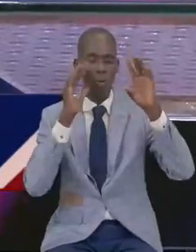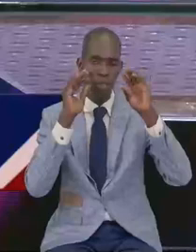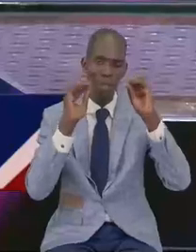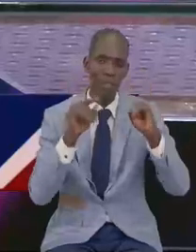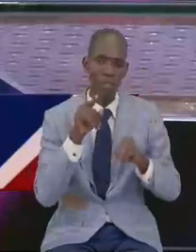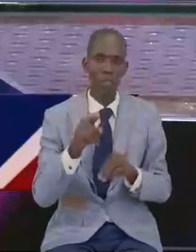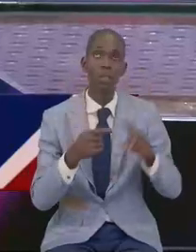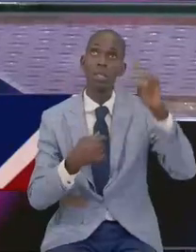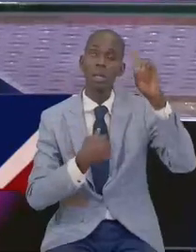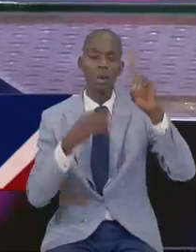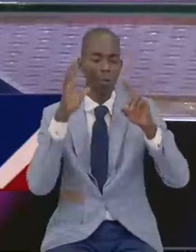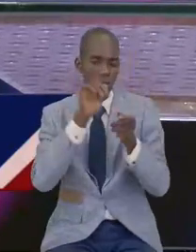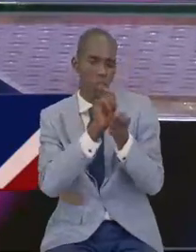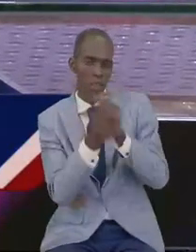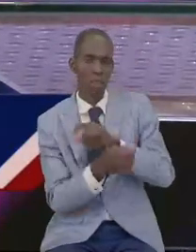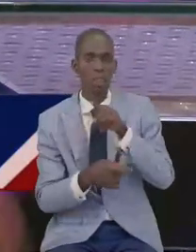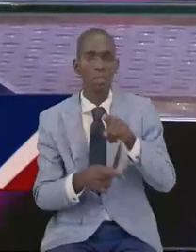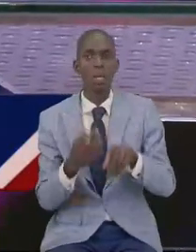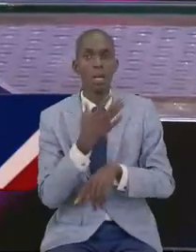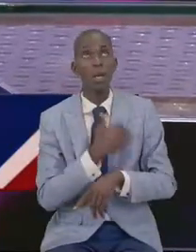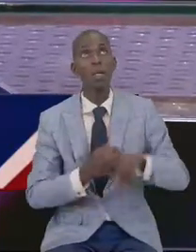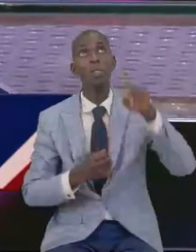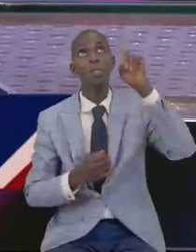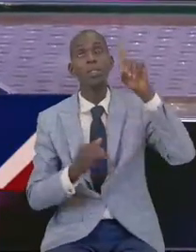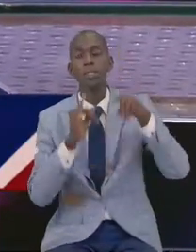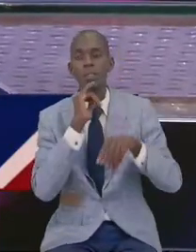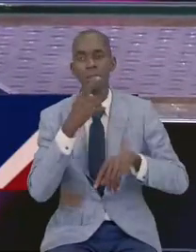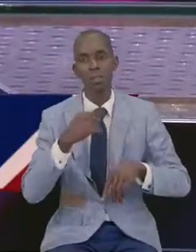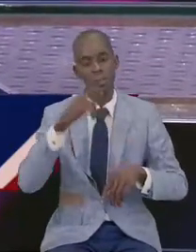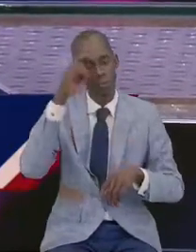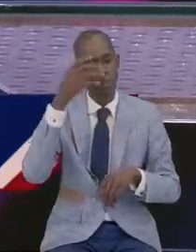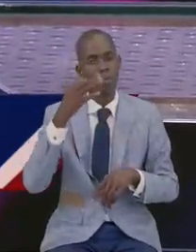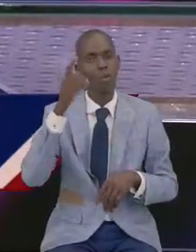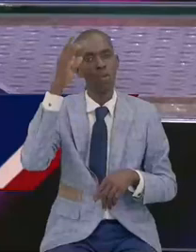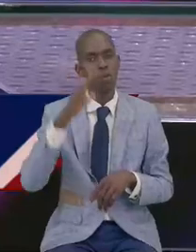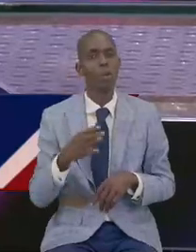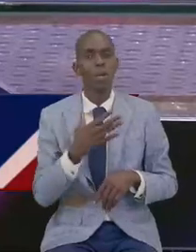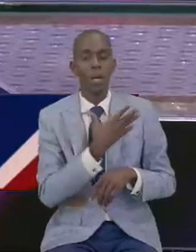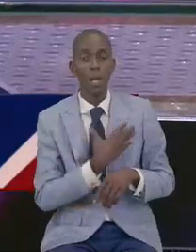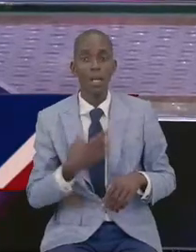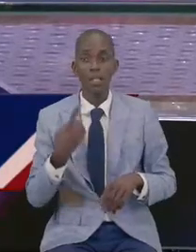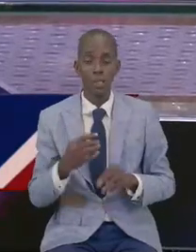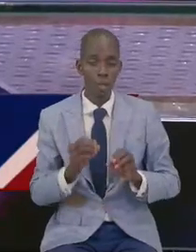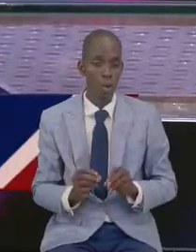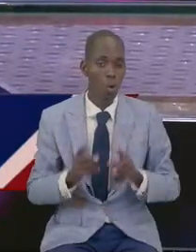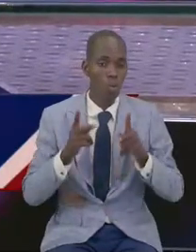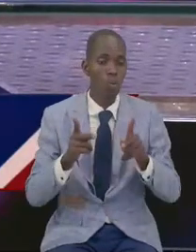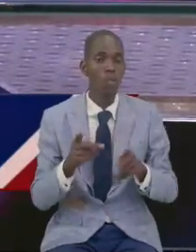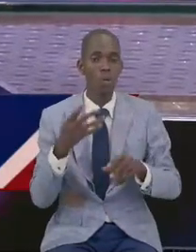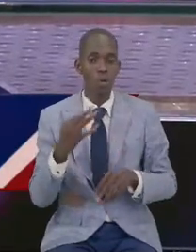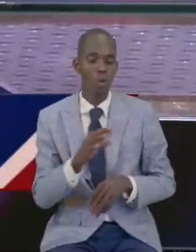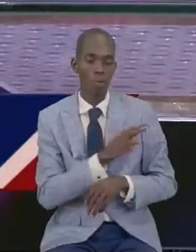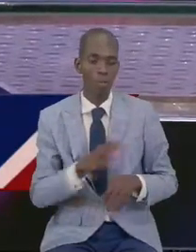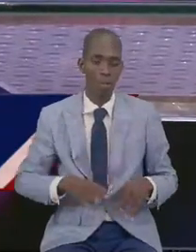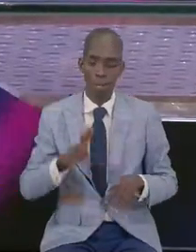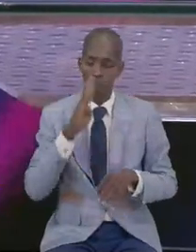transformer. Et il est la sagesse de Dieu. Nous avons l'opportunité que Christ peut demeurer en nous, en